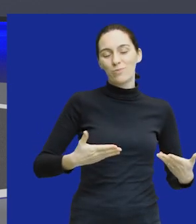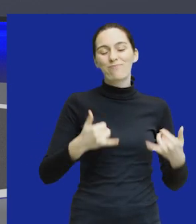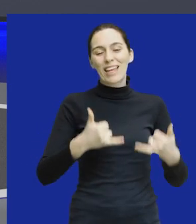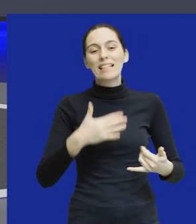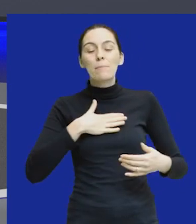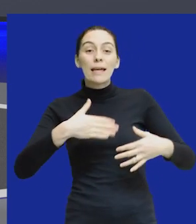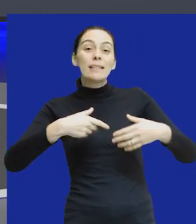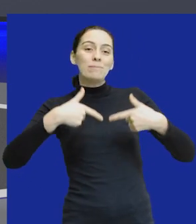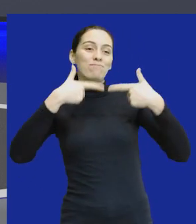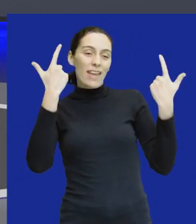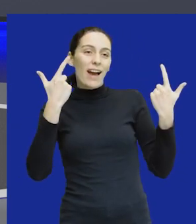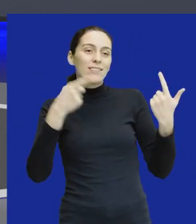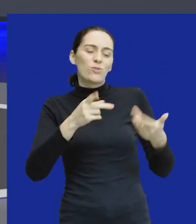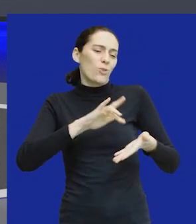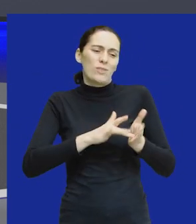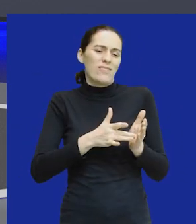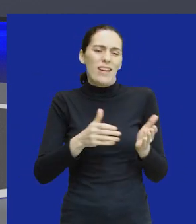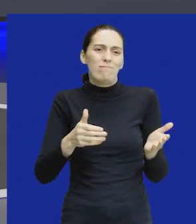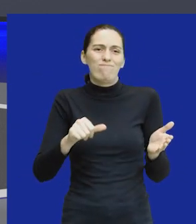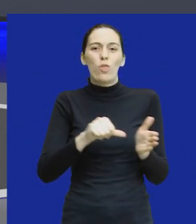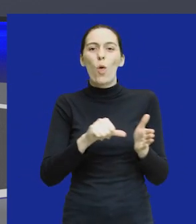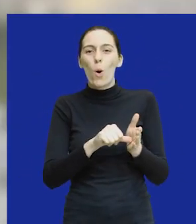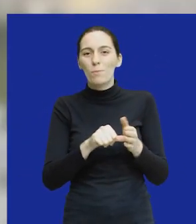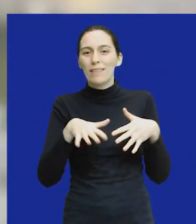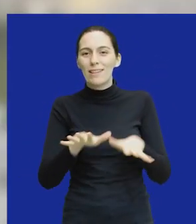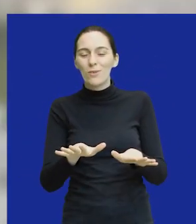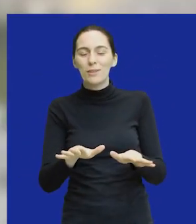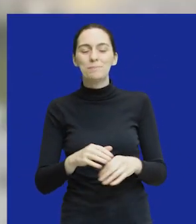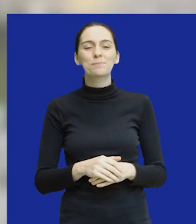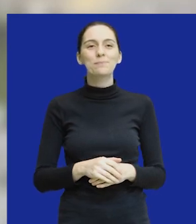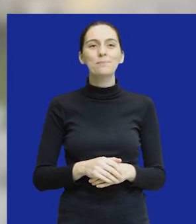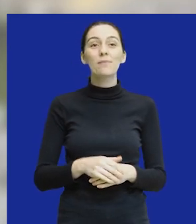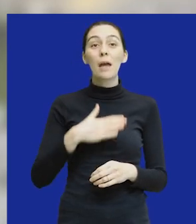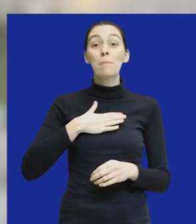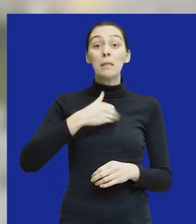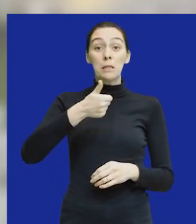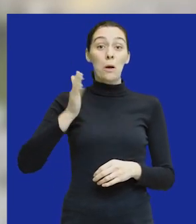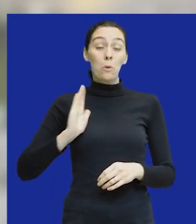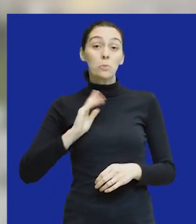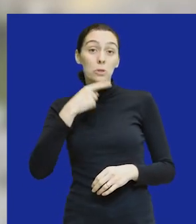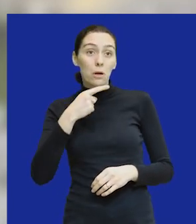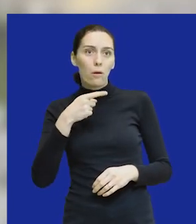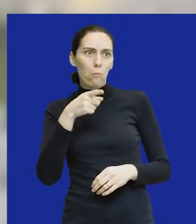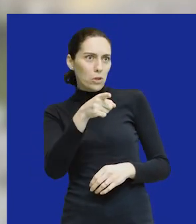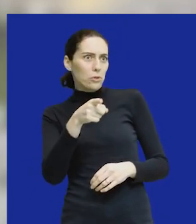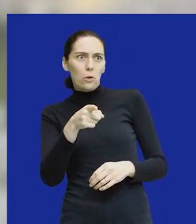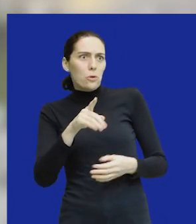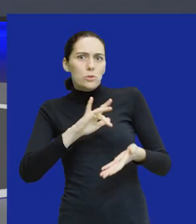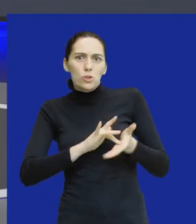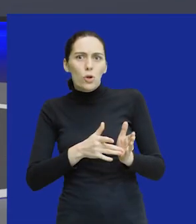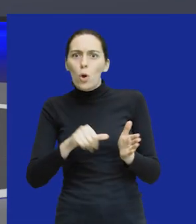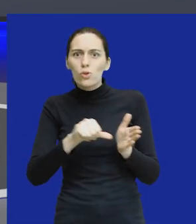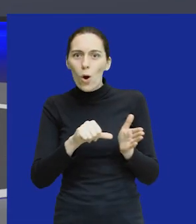to, uvjetno rečeno, normalni ljudi. Tako mi jedan gospodin rekao, nakon što smo malo popričali na ulici, kaže, pa ti si skroz